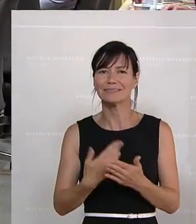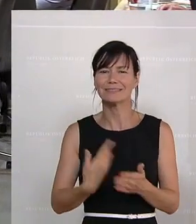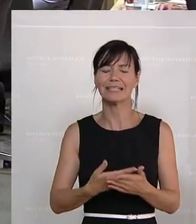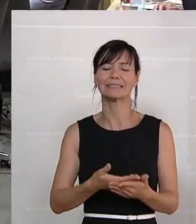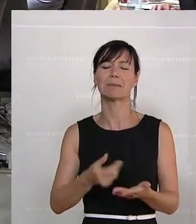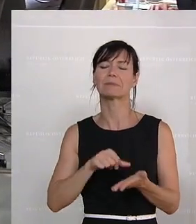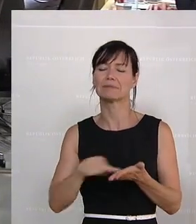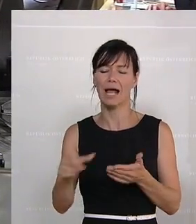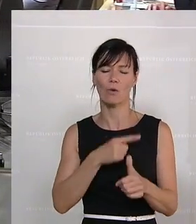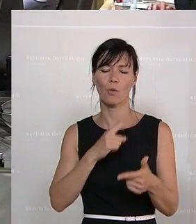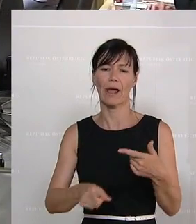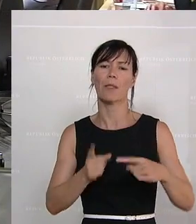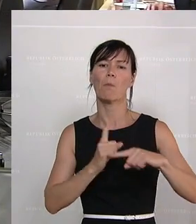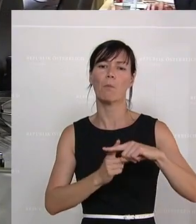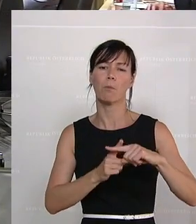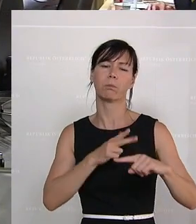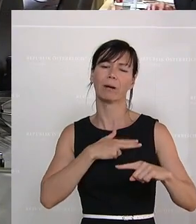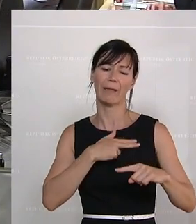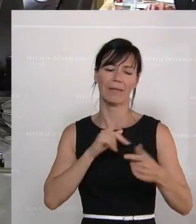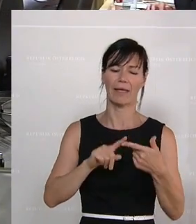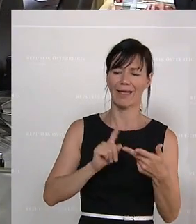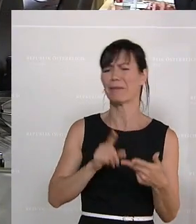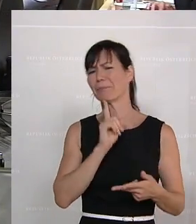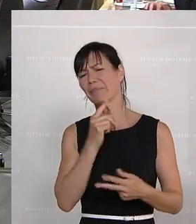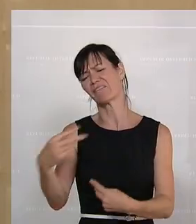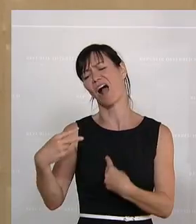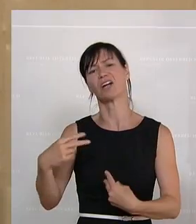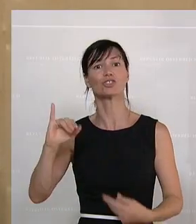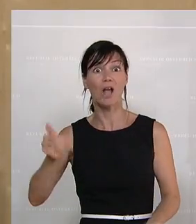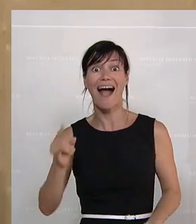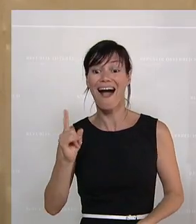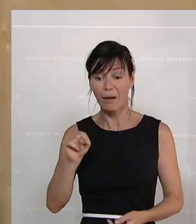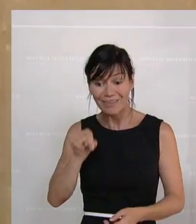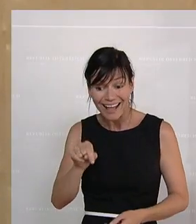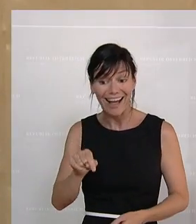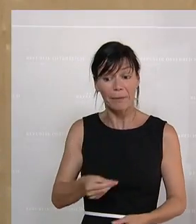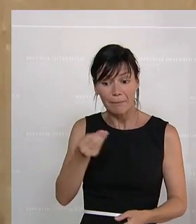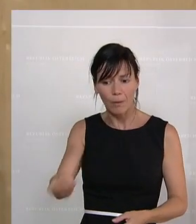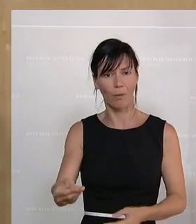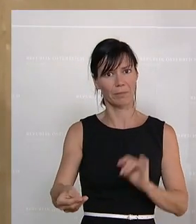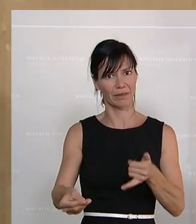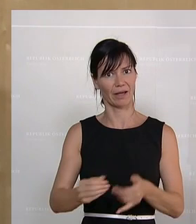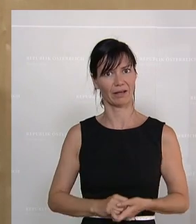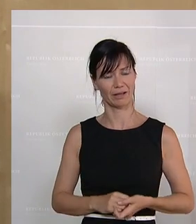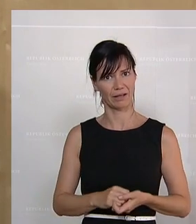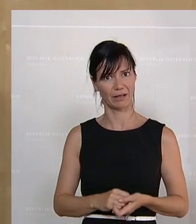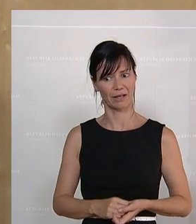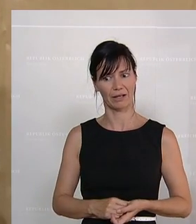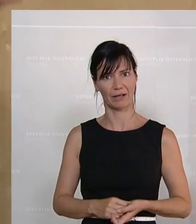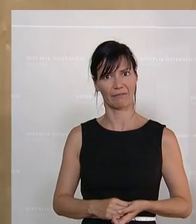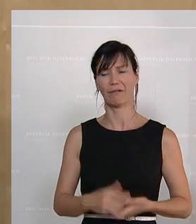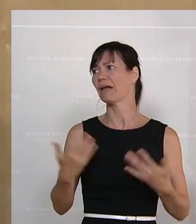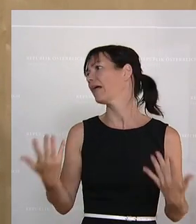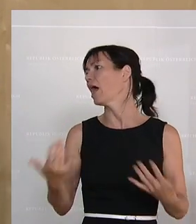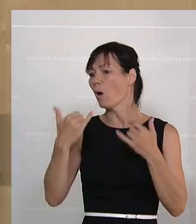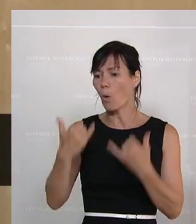und boni die sie hier bisschen veräppelt anja es bleibt ihnen ja vorbehalten aber es wird dort ankommen und wenn man so tut als ob der schönheit oder gestern